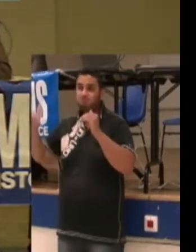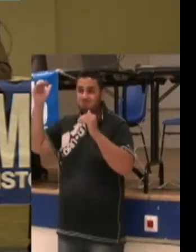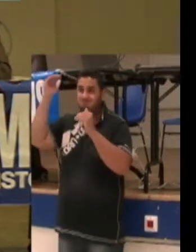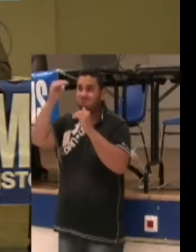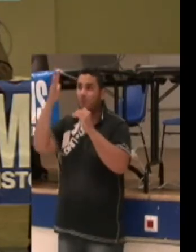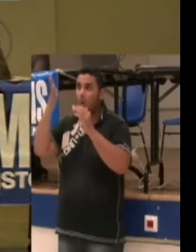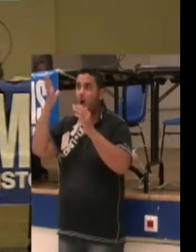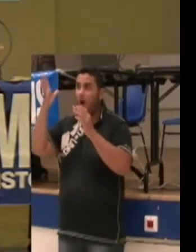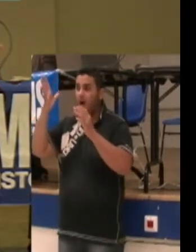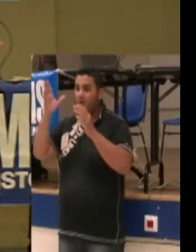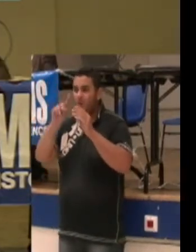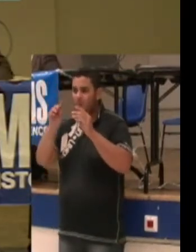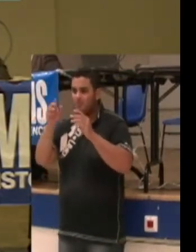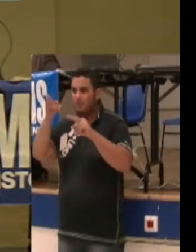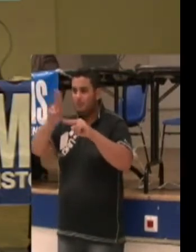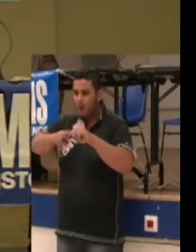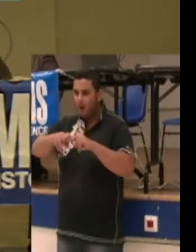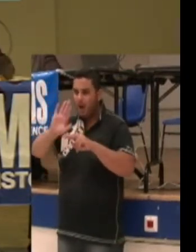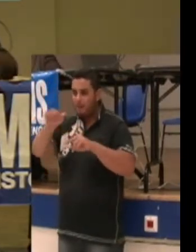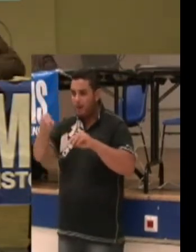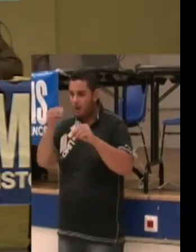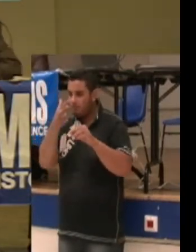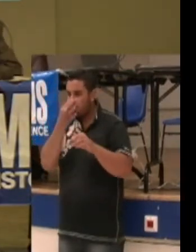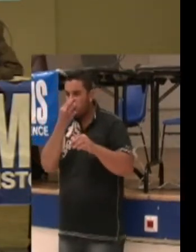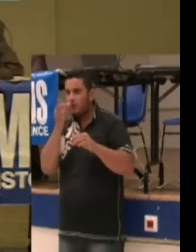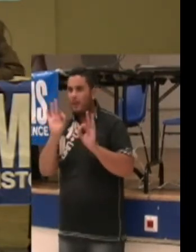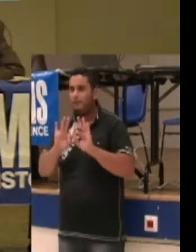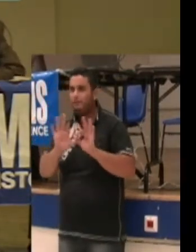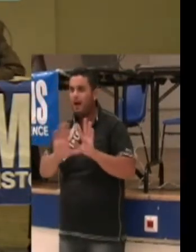atteint avec ça. Qu'est-ce qui s'est passé?